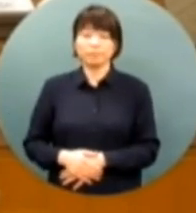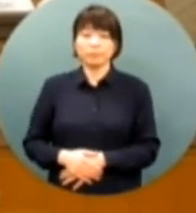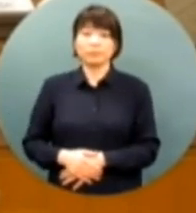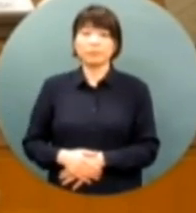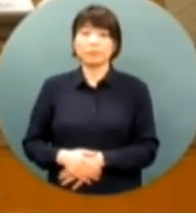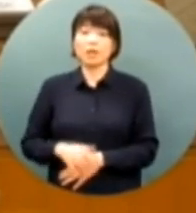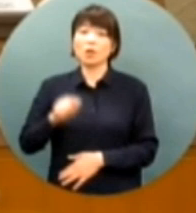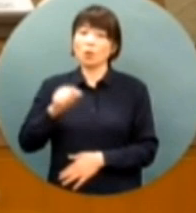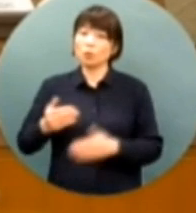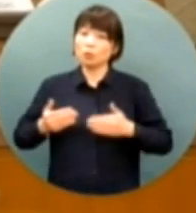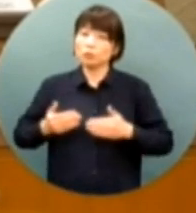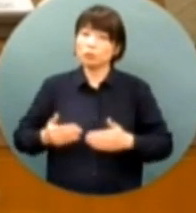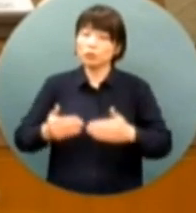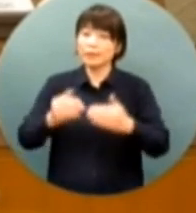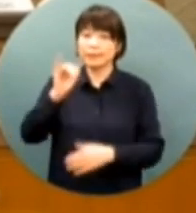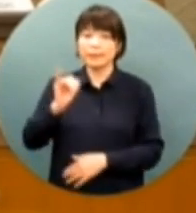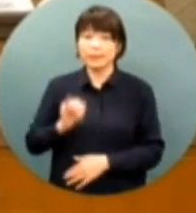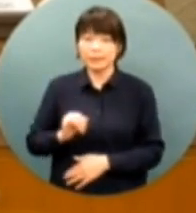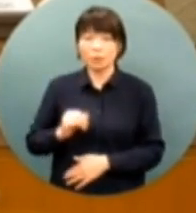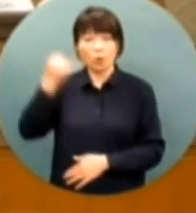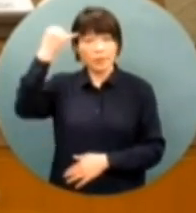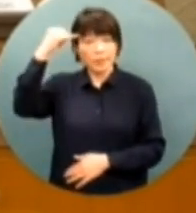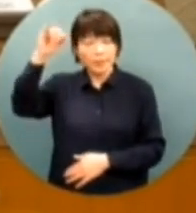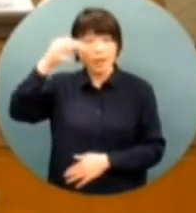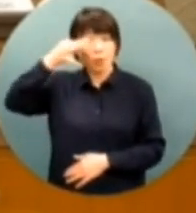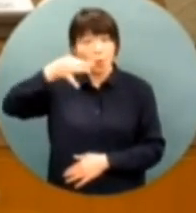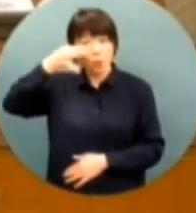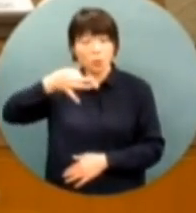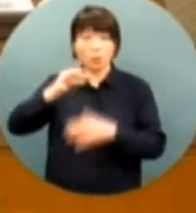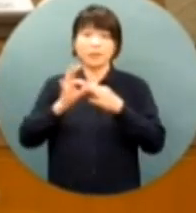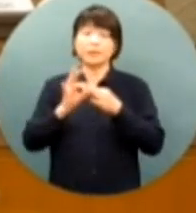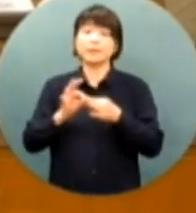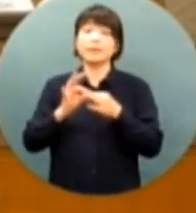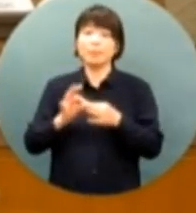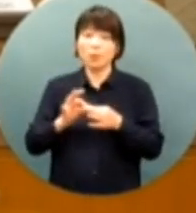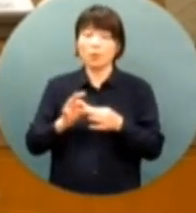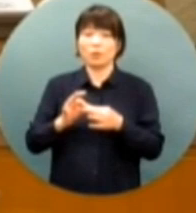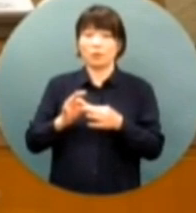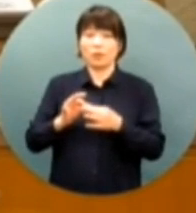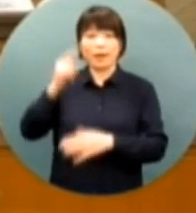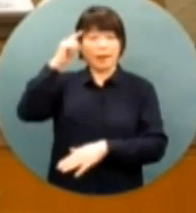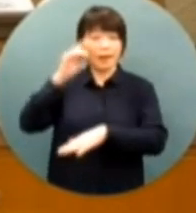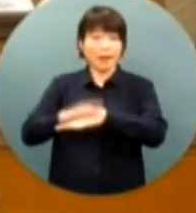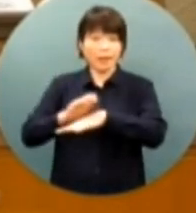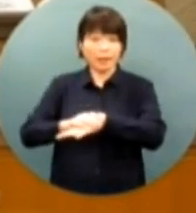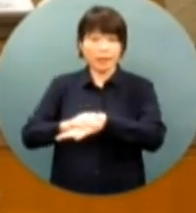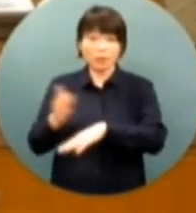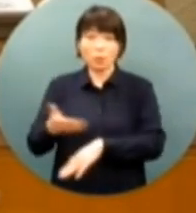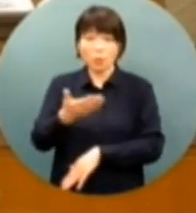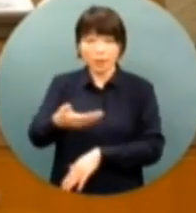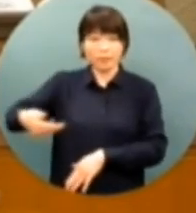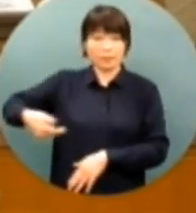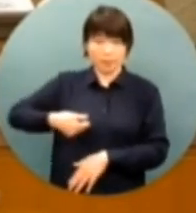この、推進委員 の意見公表についての、所見はどうかと、それ